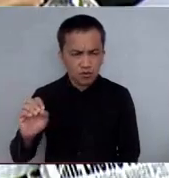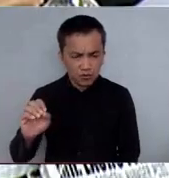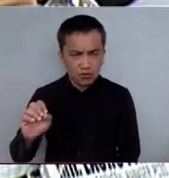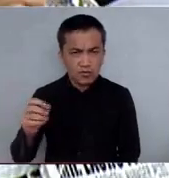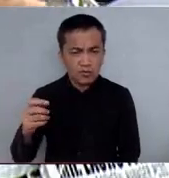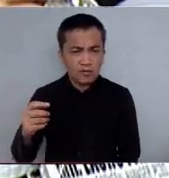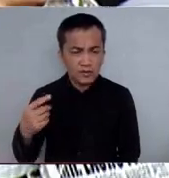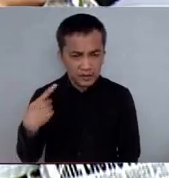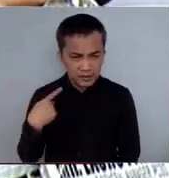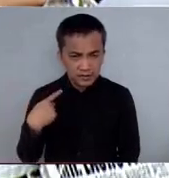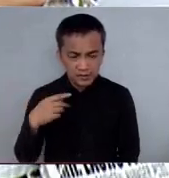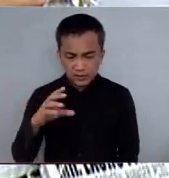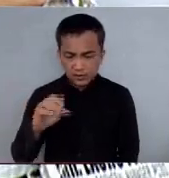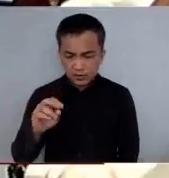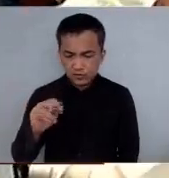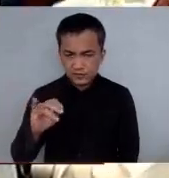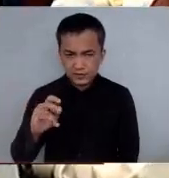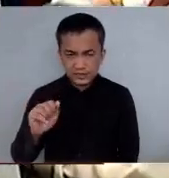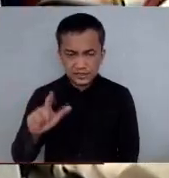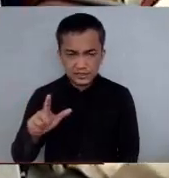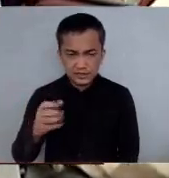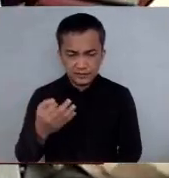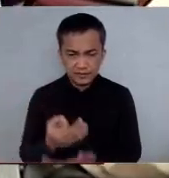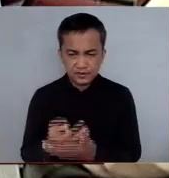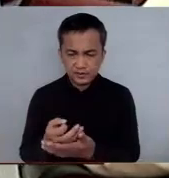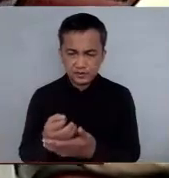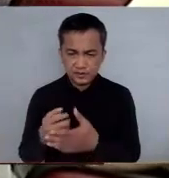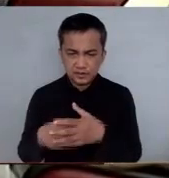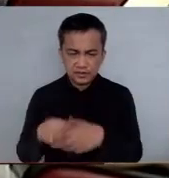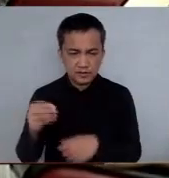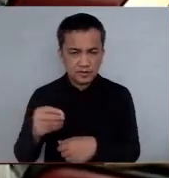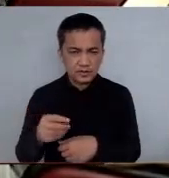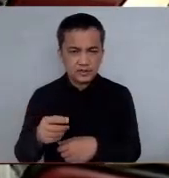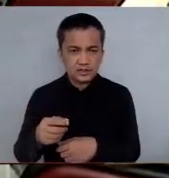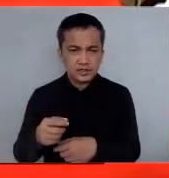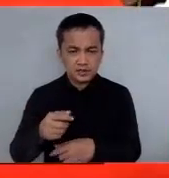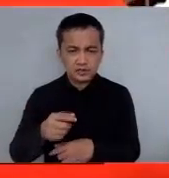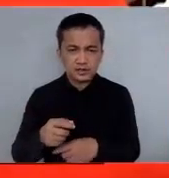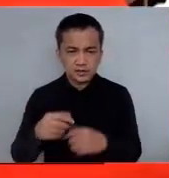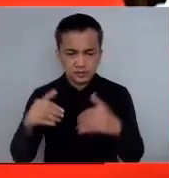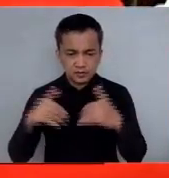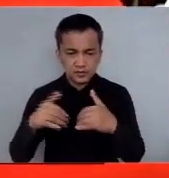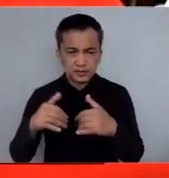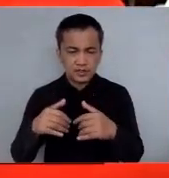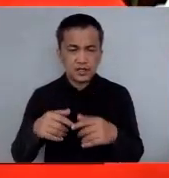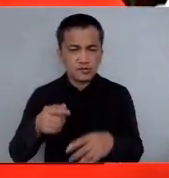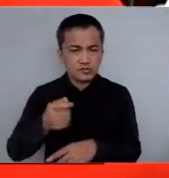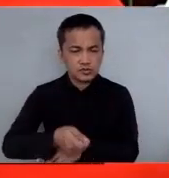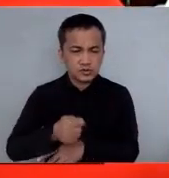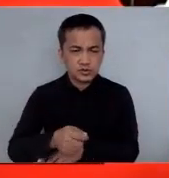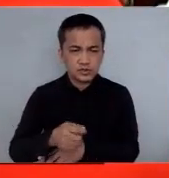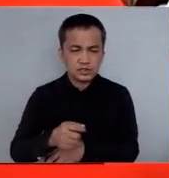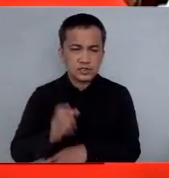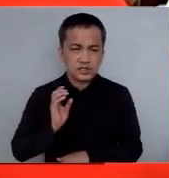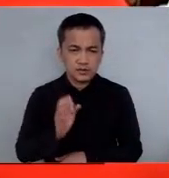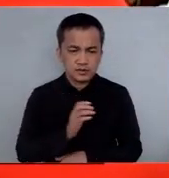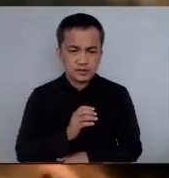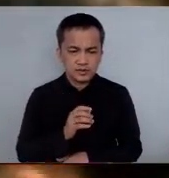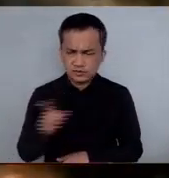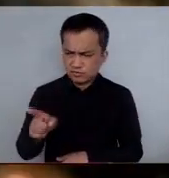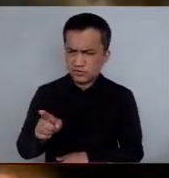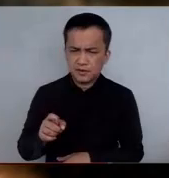PCSO may confidential funds. Yan ang lumabas sa pagdinig kanina ng Kamara kaugnay sa panukalang budget ng ahensya. Tanong ng